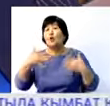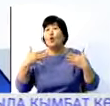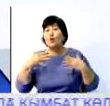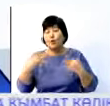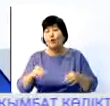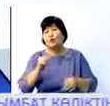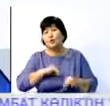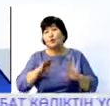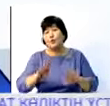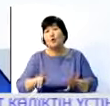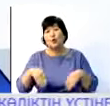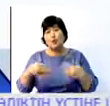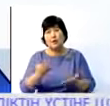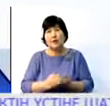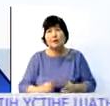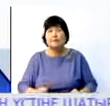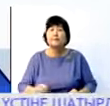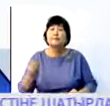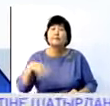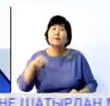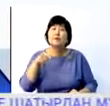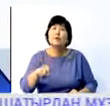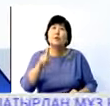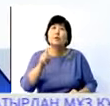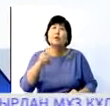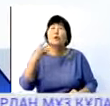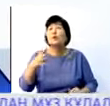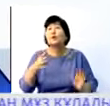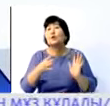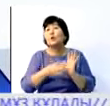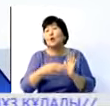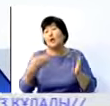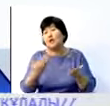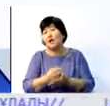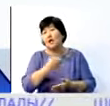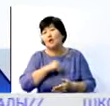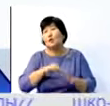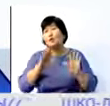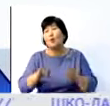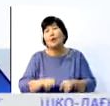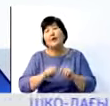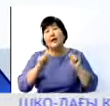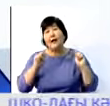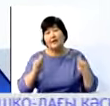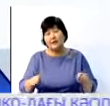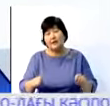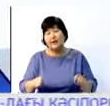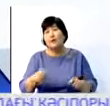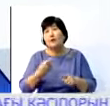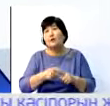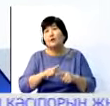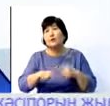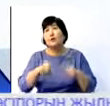ұсынылды. 2018 жылы Шиелі ауданы бойынша 1139 жаңа жұмыс орындары ашылды. Жылдық